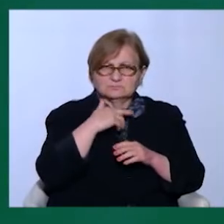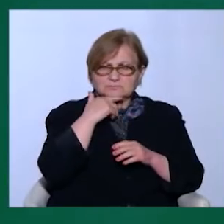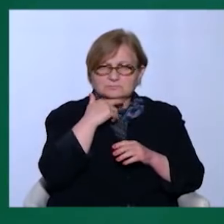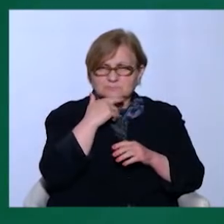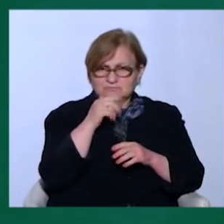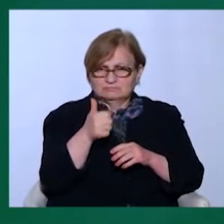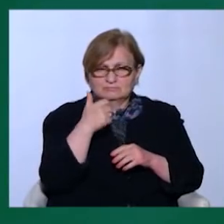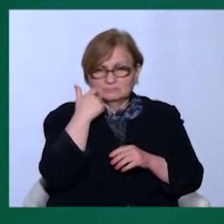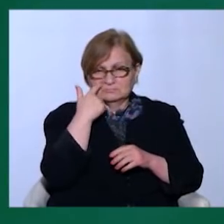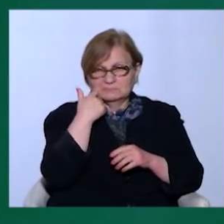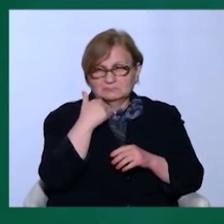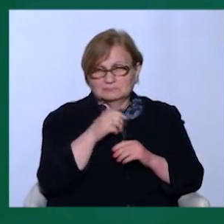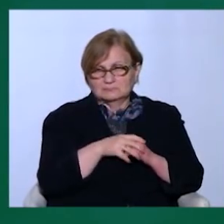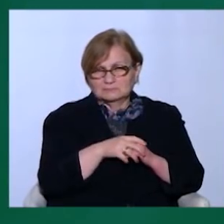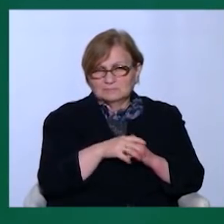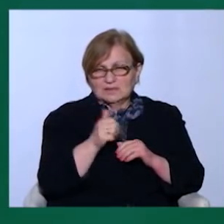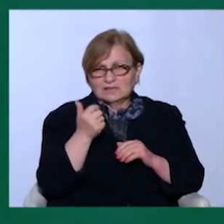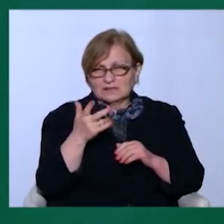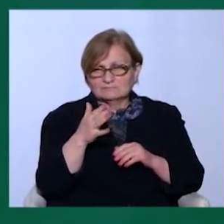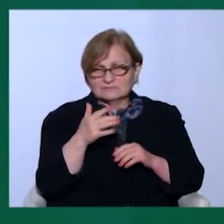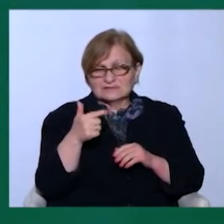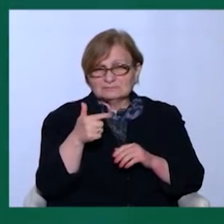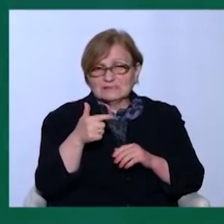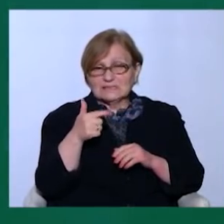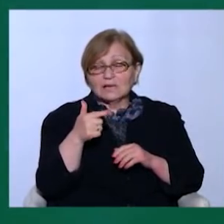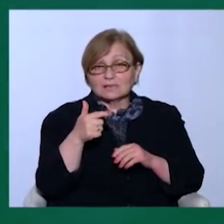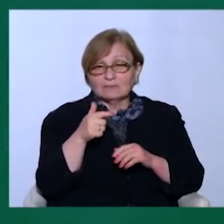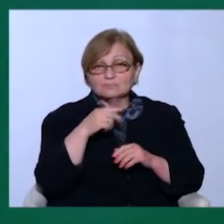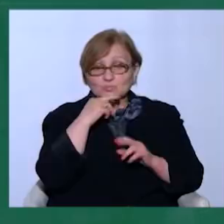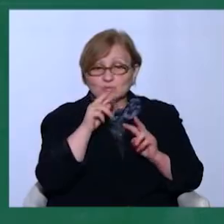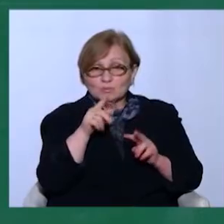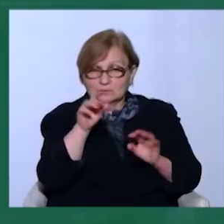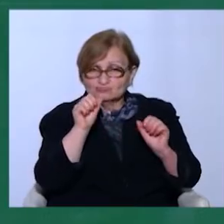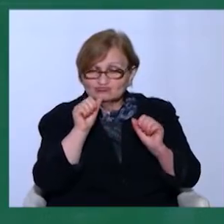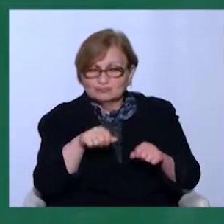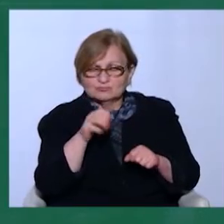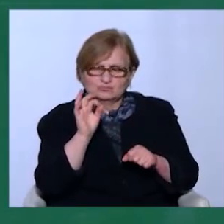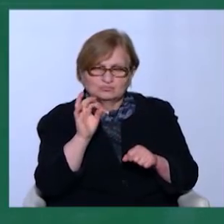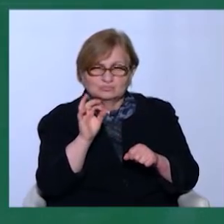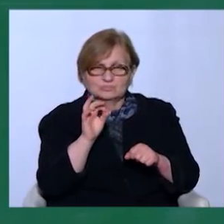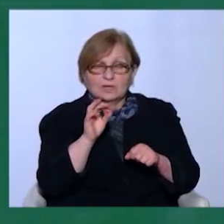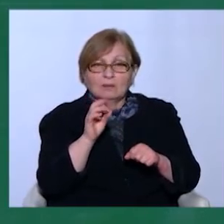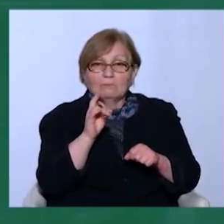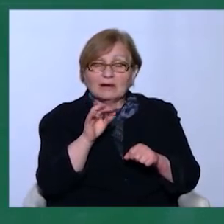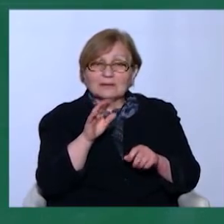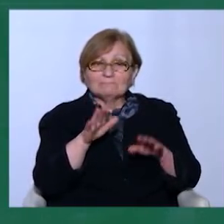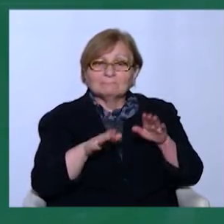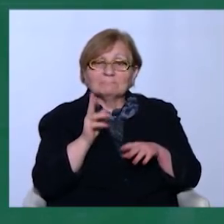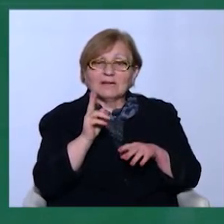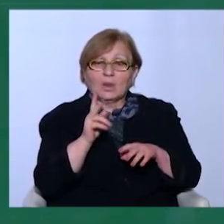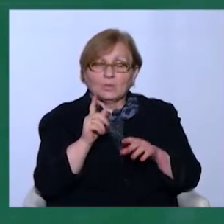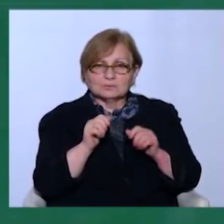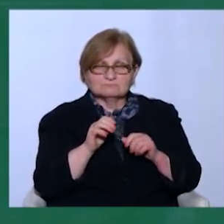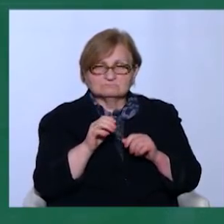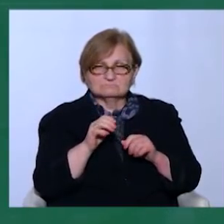მივაქციე იმას, რომ გვეკითხებოდნენ რამდენი გრამი სწაღება შეგვიძლია და არა კილოგრამის.